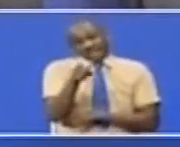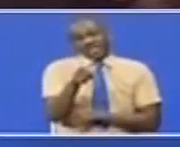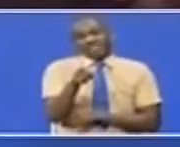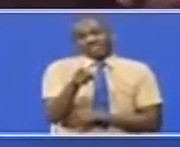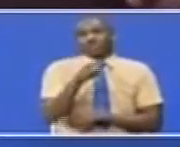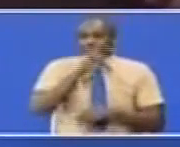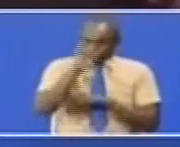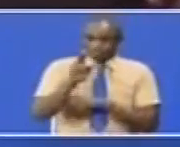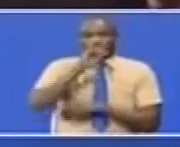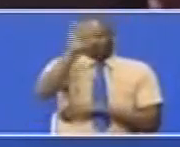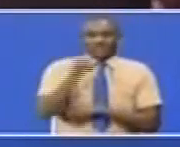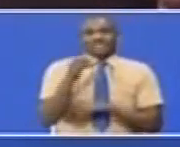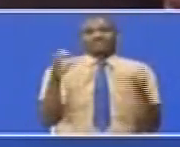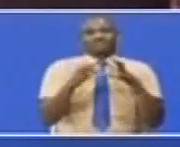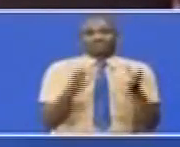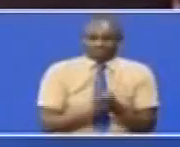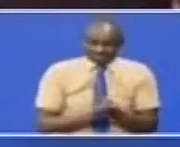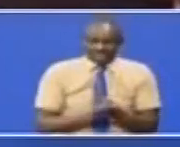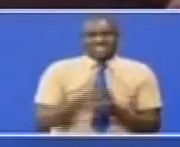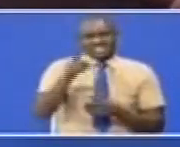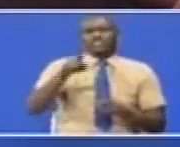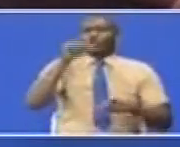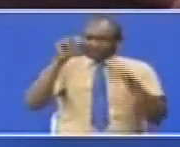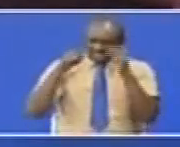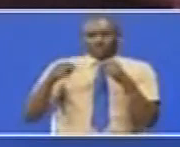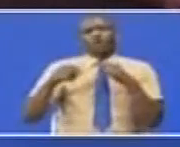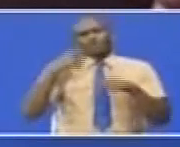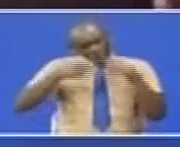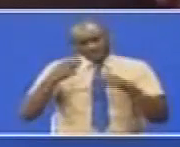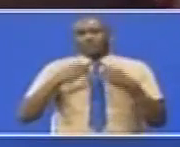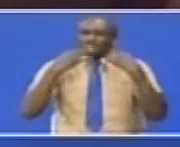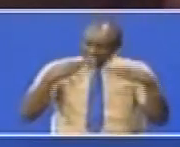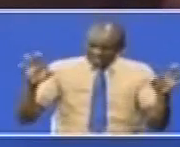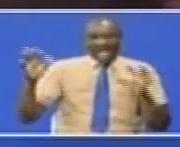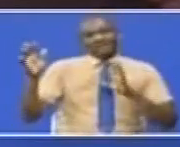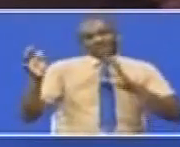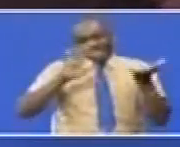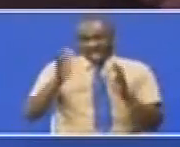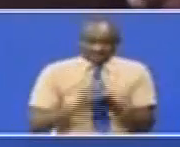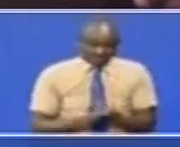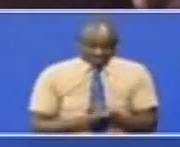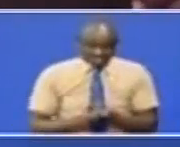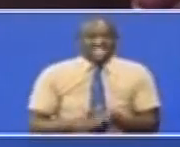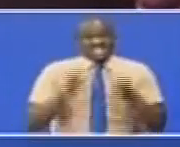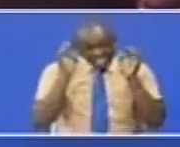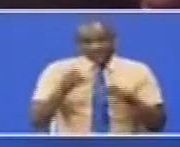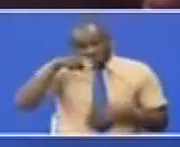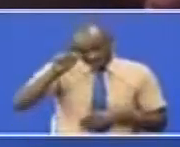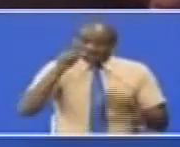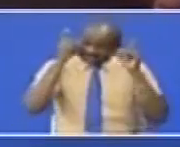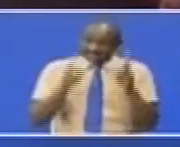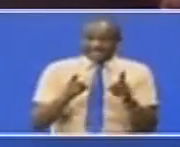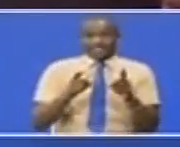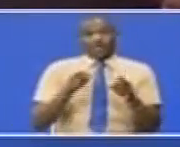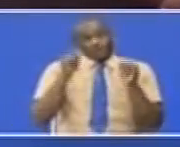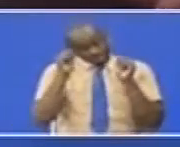Jubilee. That the nomination process will be free and fair. If they so decide to